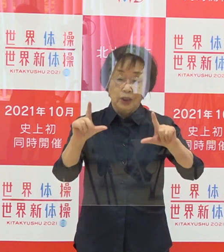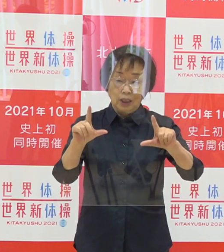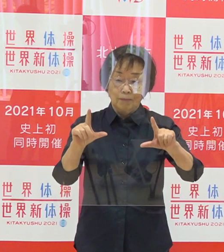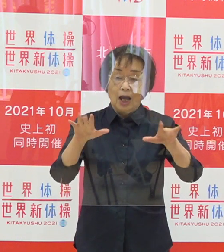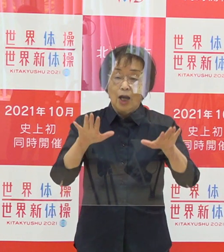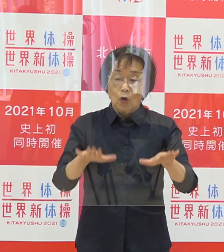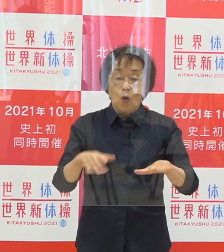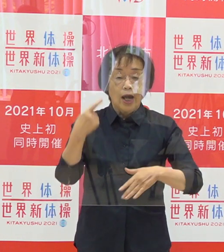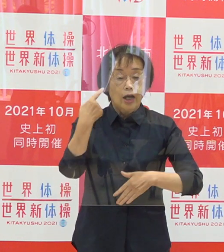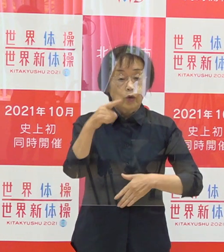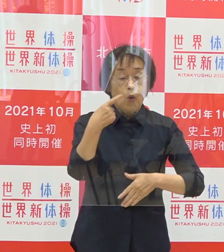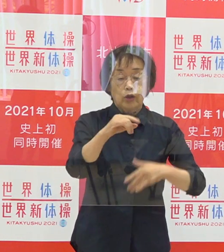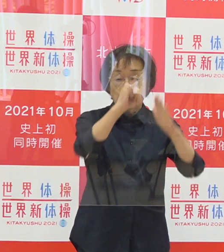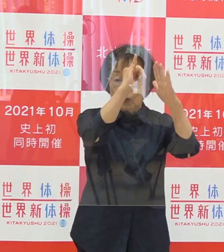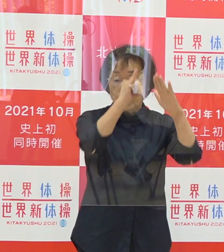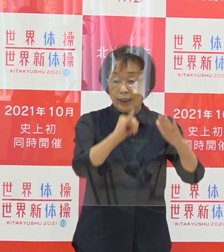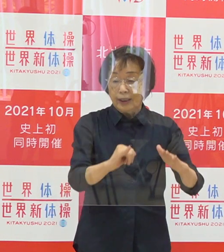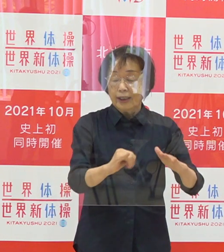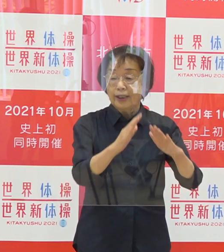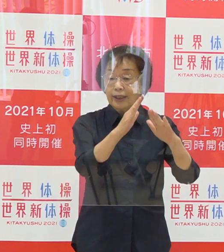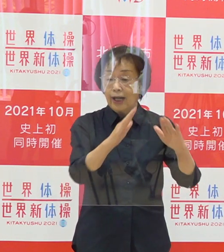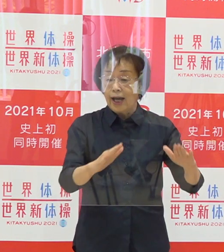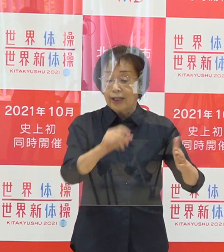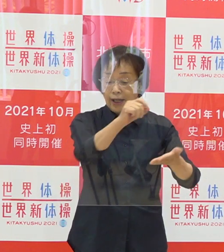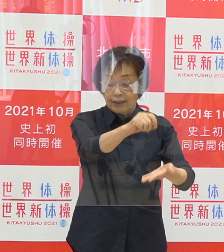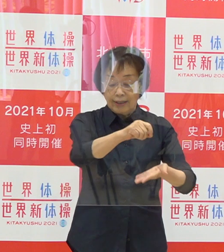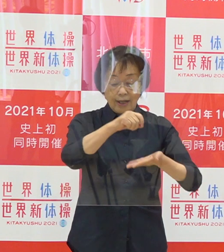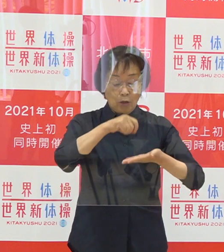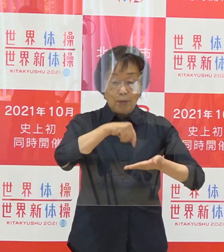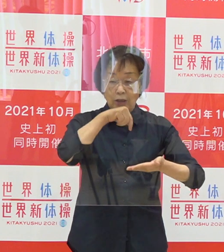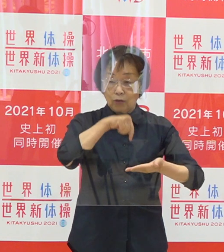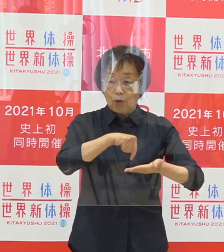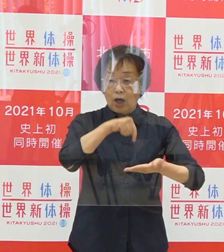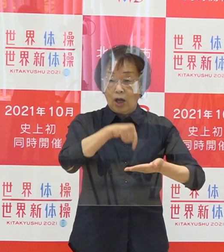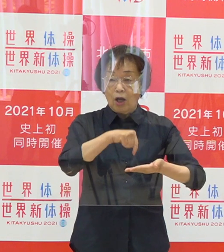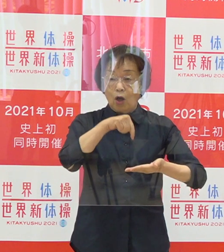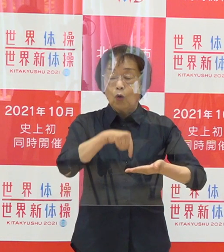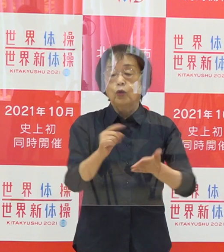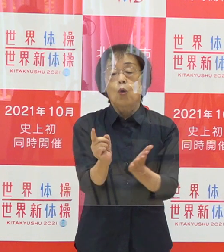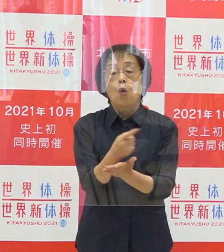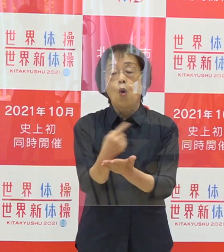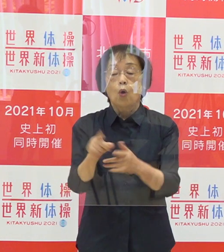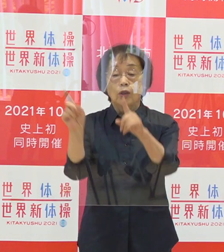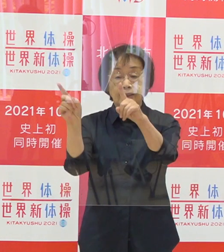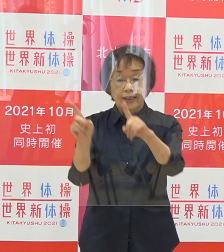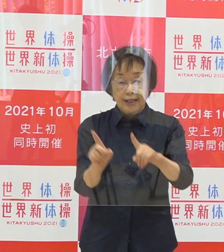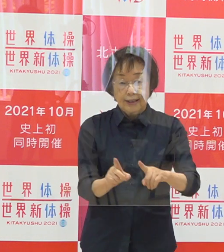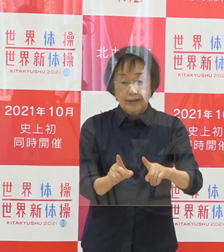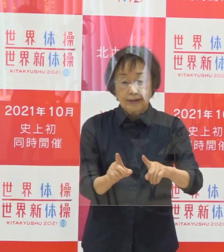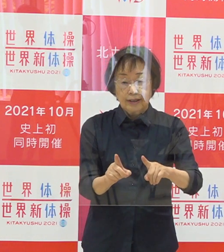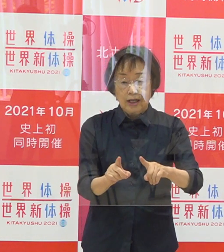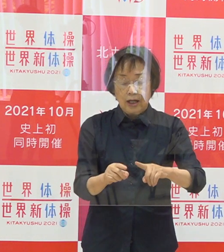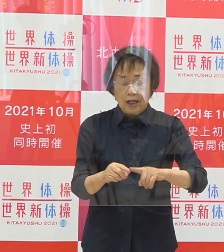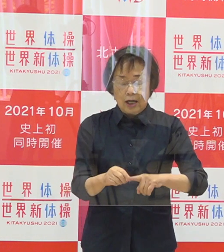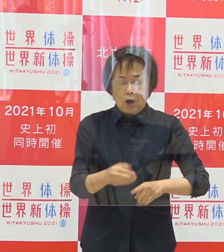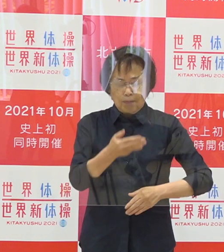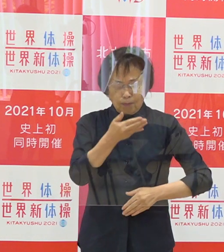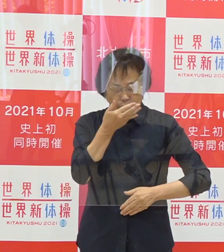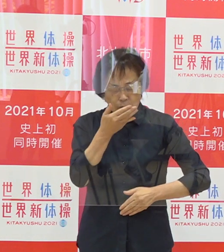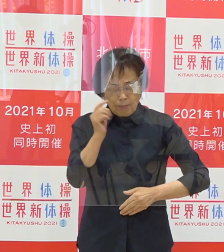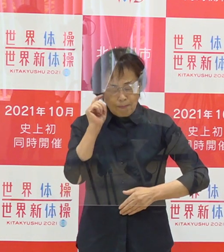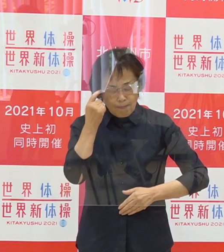今回教育委員会の方から出ておりますものはですね、そうした方向性に沿って十分に検討した結果です